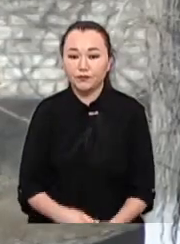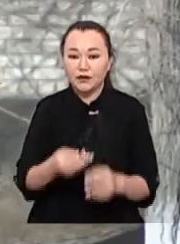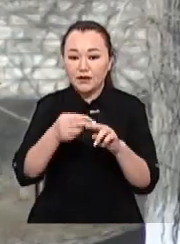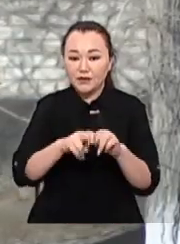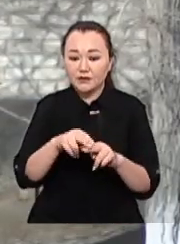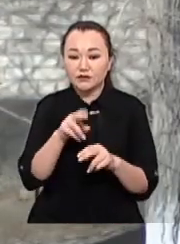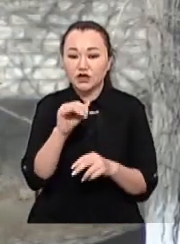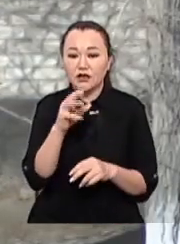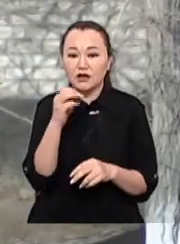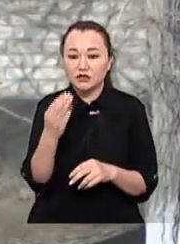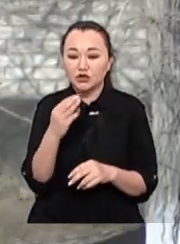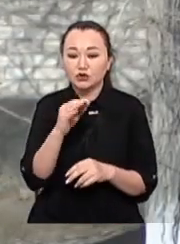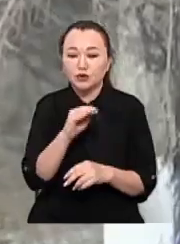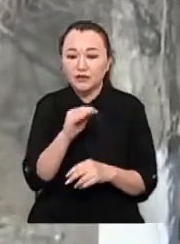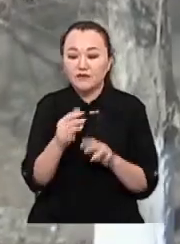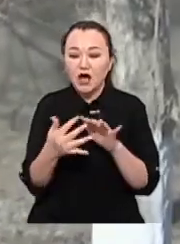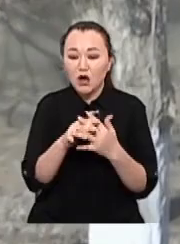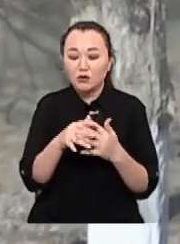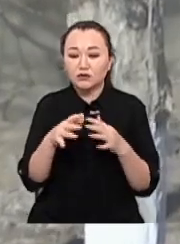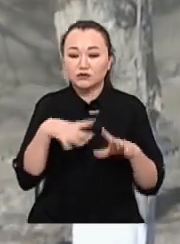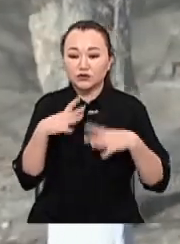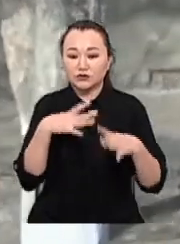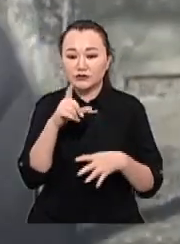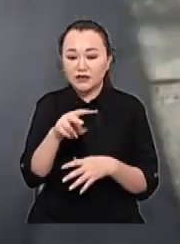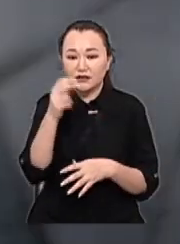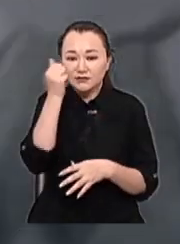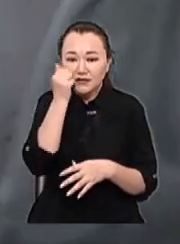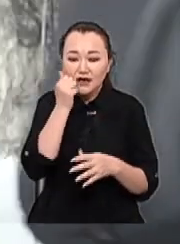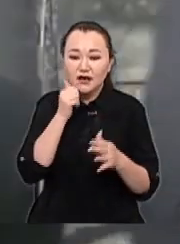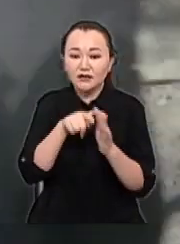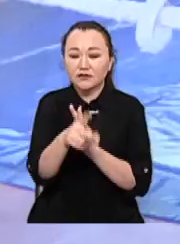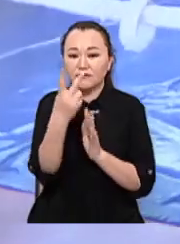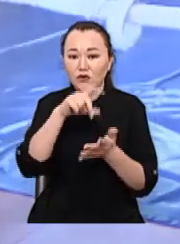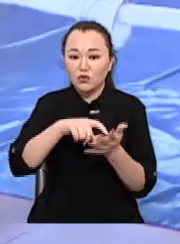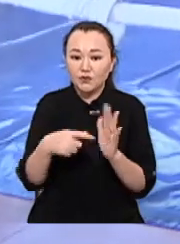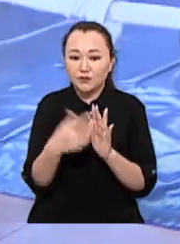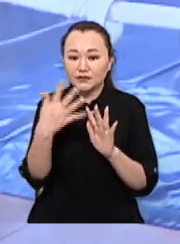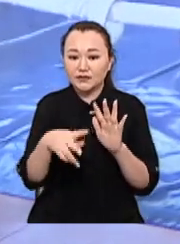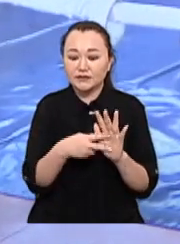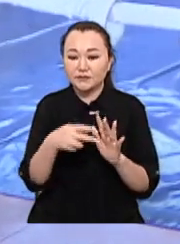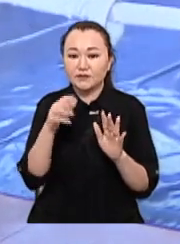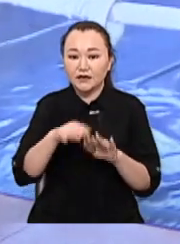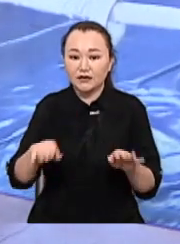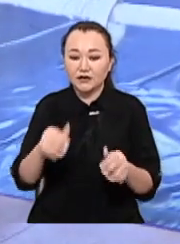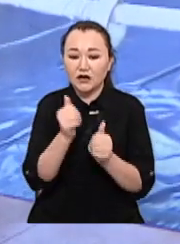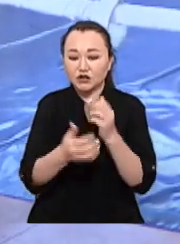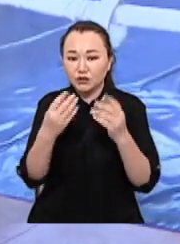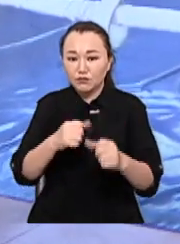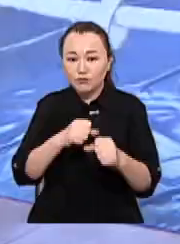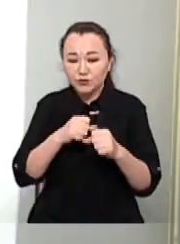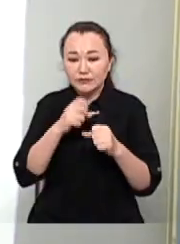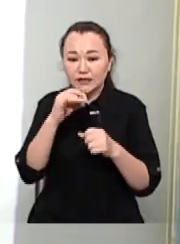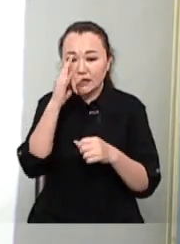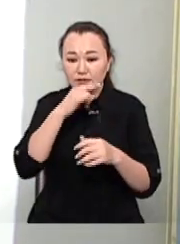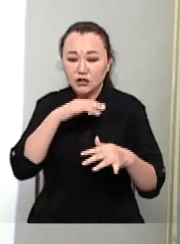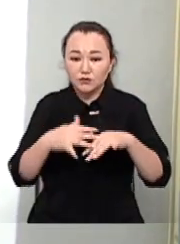Бұл Жалағаш ауданы Жүргенов ауылындағы жаттығу залы. Ескі ғимараттың екі бөлмесінде 57 бала күнделікті кикбоксинг және қазақша